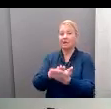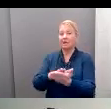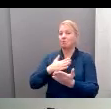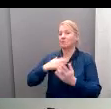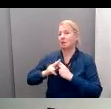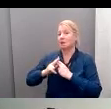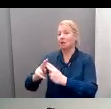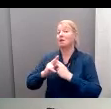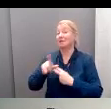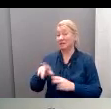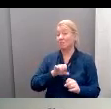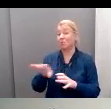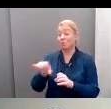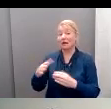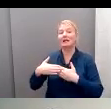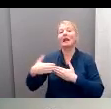senare i livet.